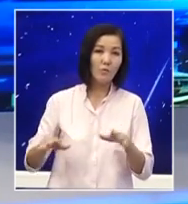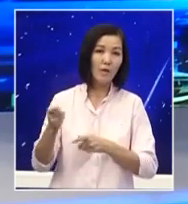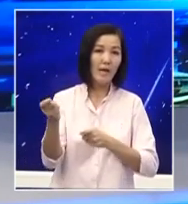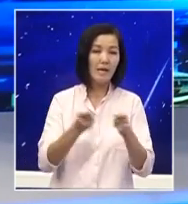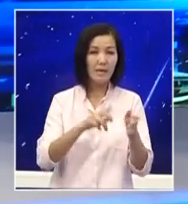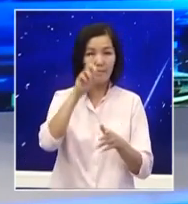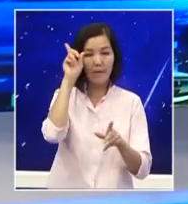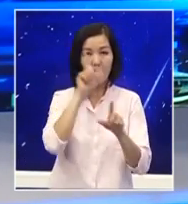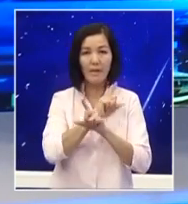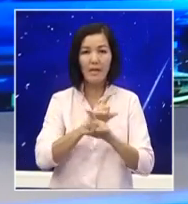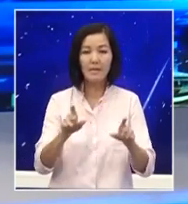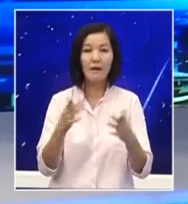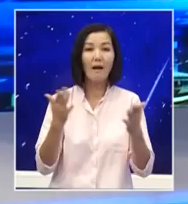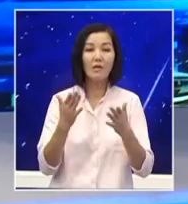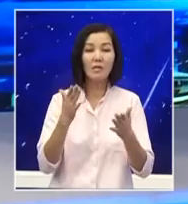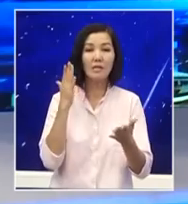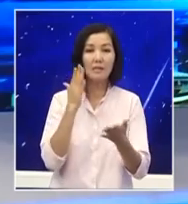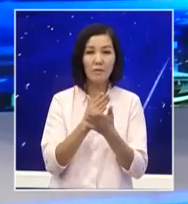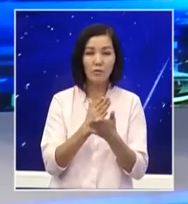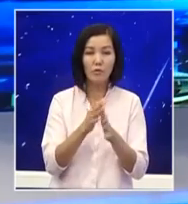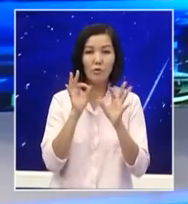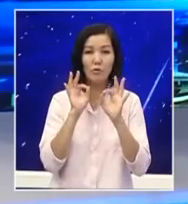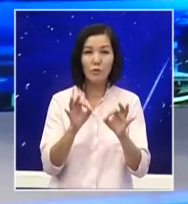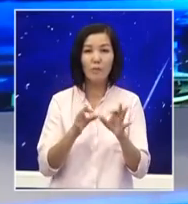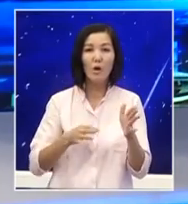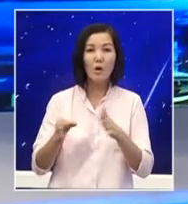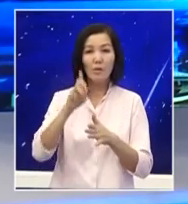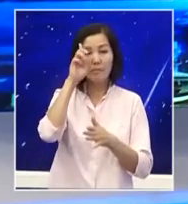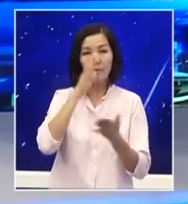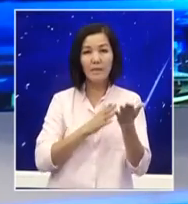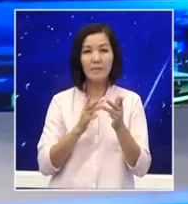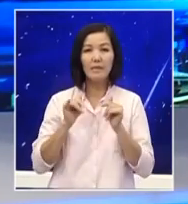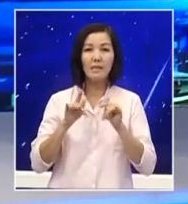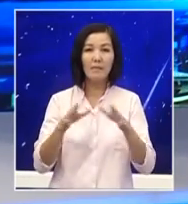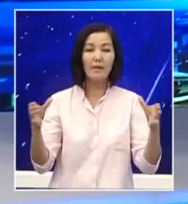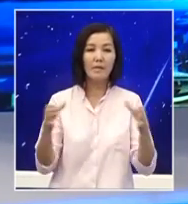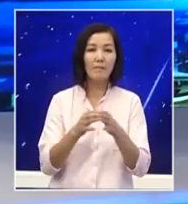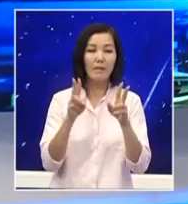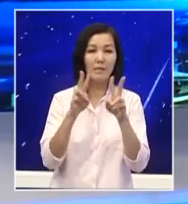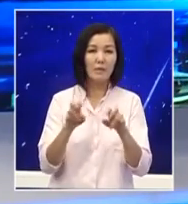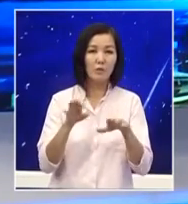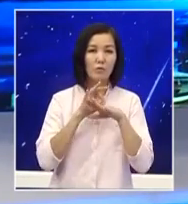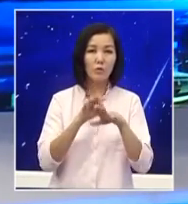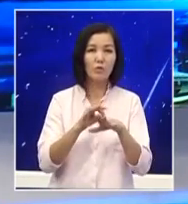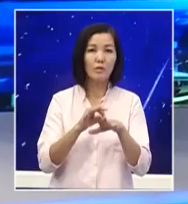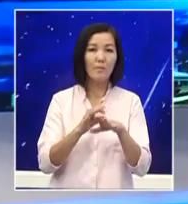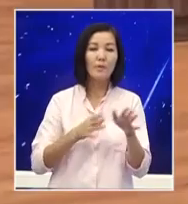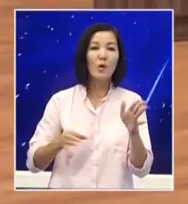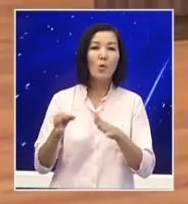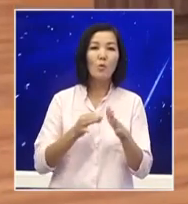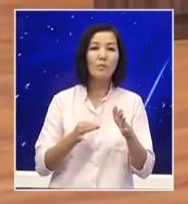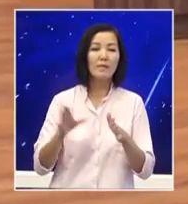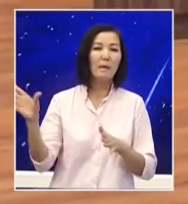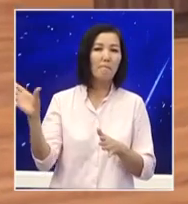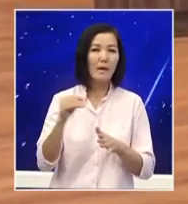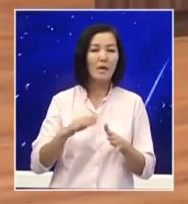әкімдіктер, мемлекеттік мекемелер қаншалықты сақтайтынын облыстық мемлекеттік қызмет істері департаменті өкілдері тексеру жүргізді. Мамандар